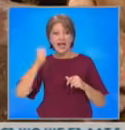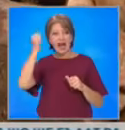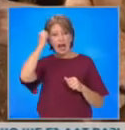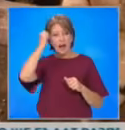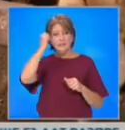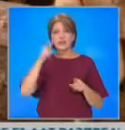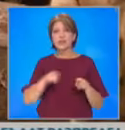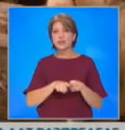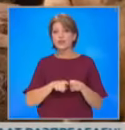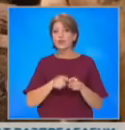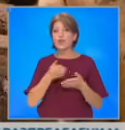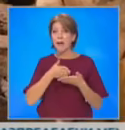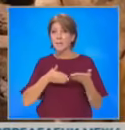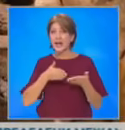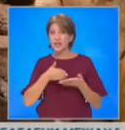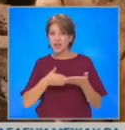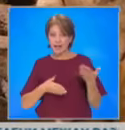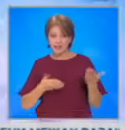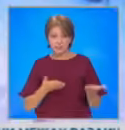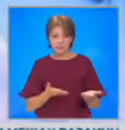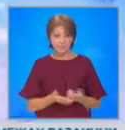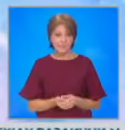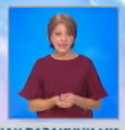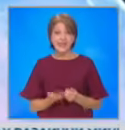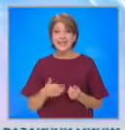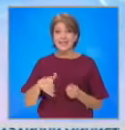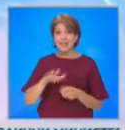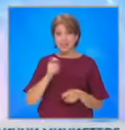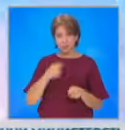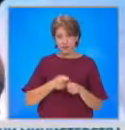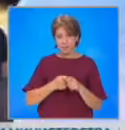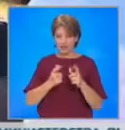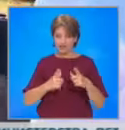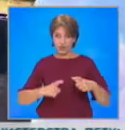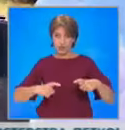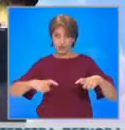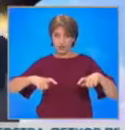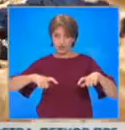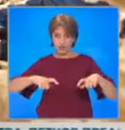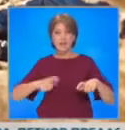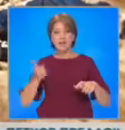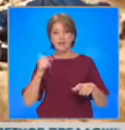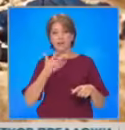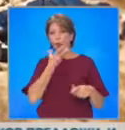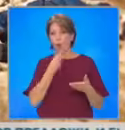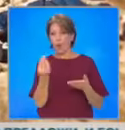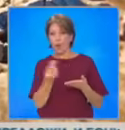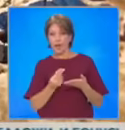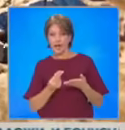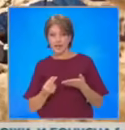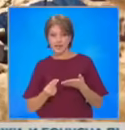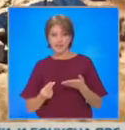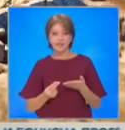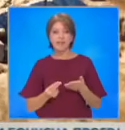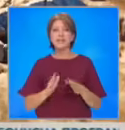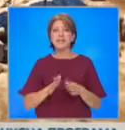от гранчарския набор. Наричат се гладилки. След като се направи съда, след като се нанесе украсата, той се ангубира,